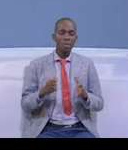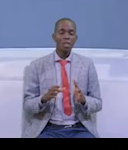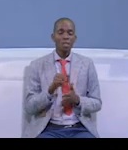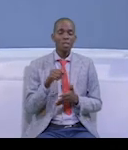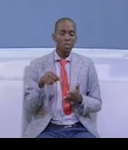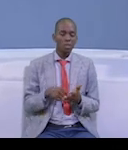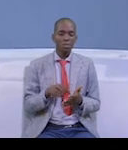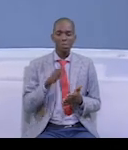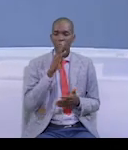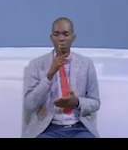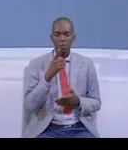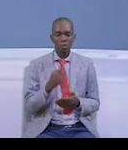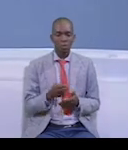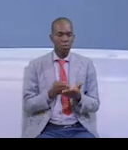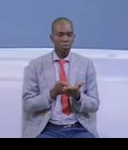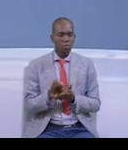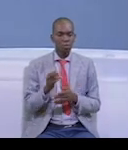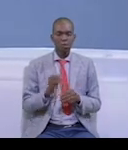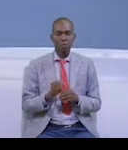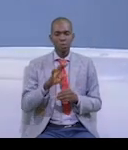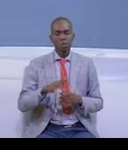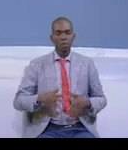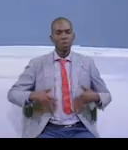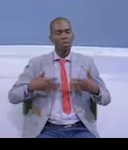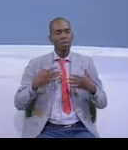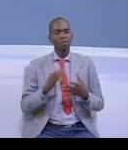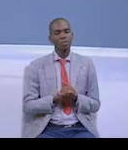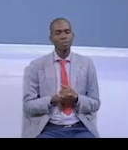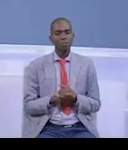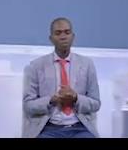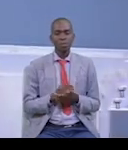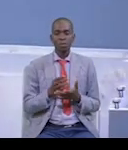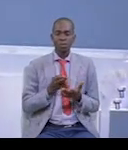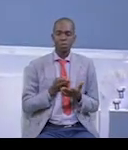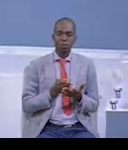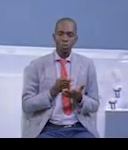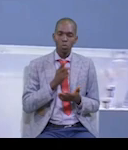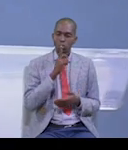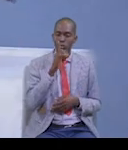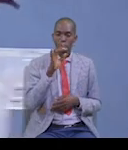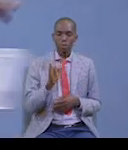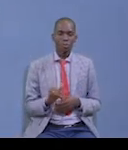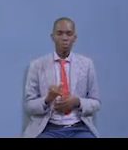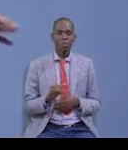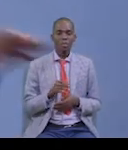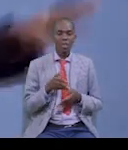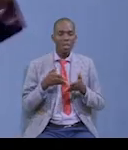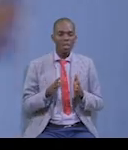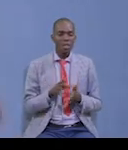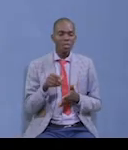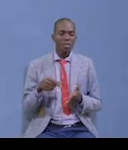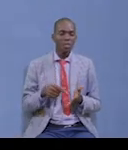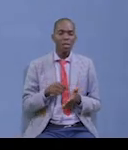in your life. ఈ ఆత్మావేశము చేత నింపబడింది నిజమై ఉండాలి. Truly. నిజముగా. Let this be the